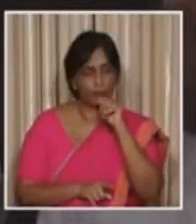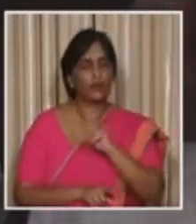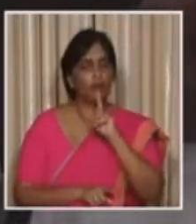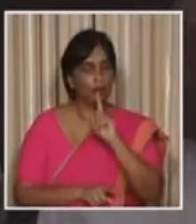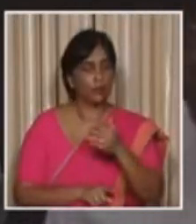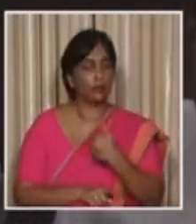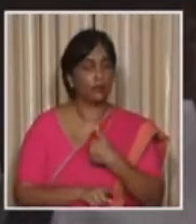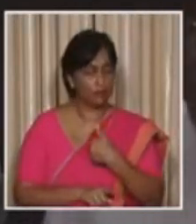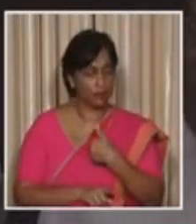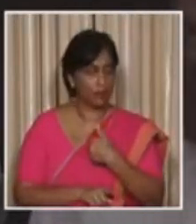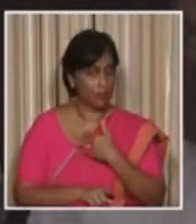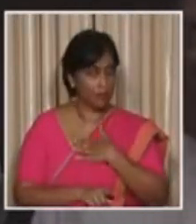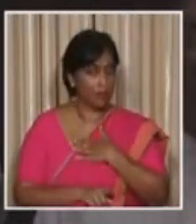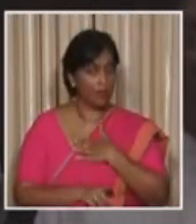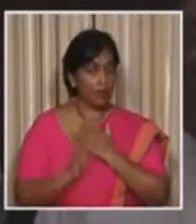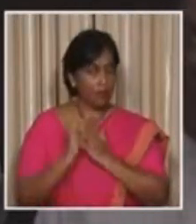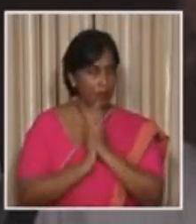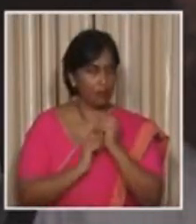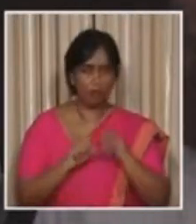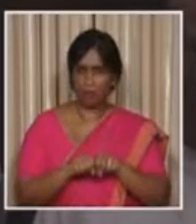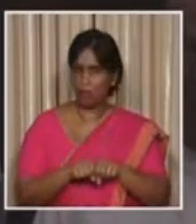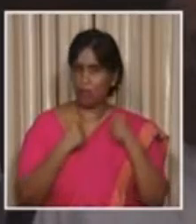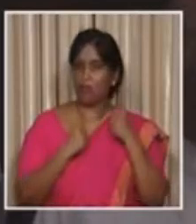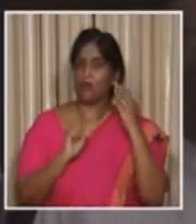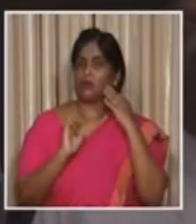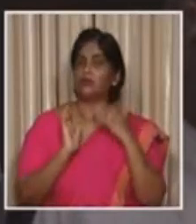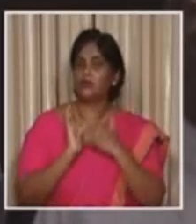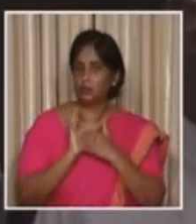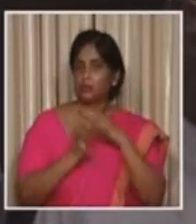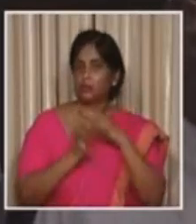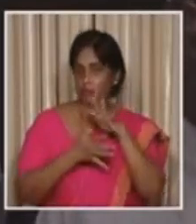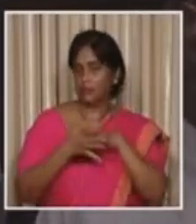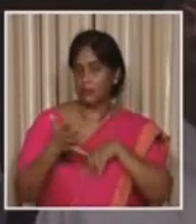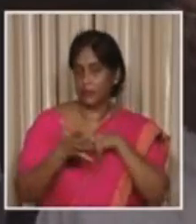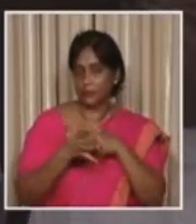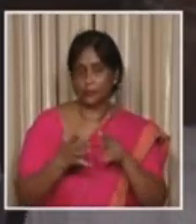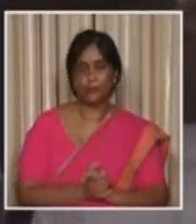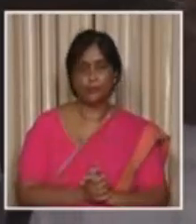කමෙන් ඉල්ලනවා මගේ මේ වරක් ප්‍රසාද කඩවීම සම්බන්ධ ප්‍රකාශය කියවන්න.